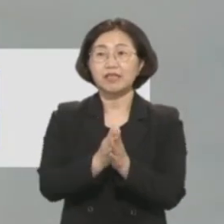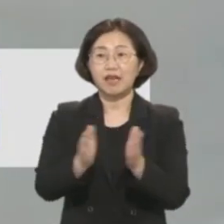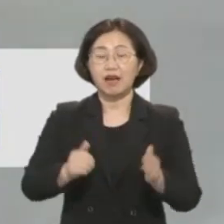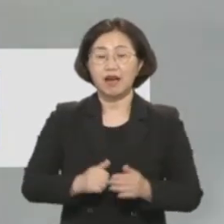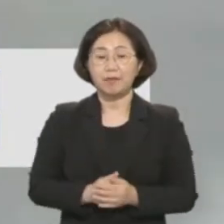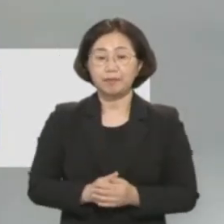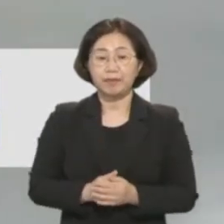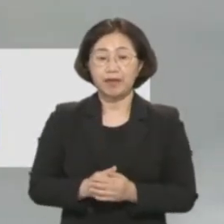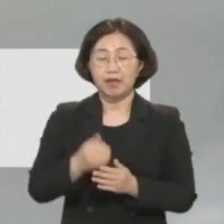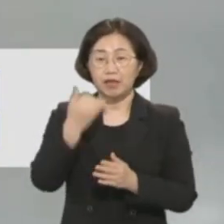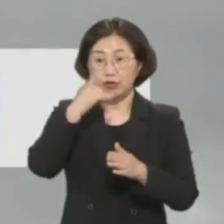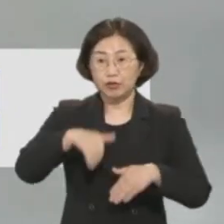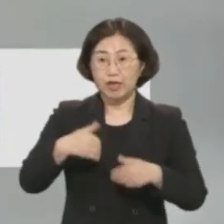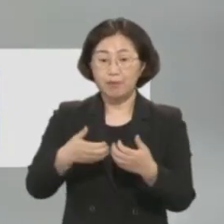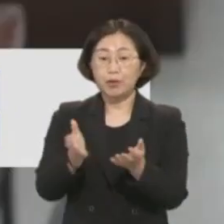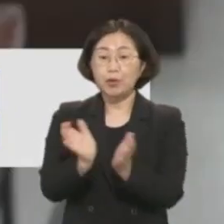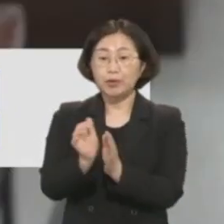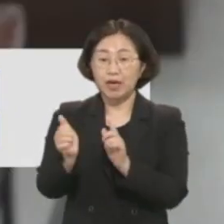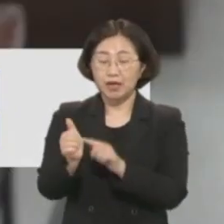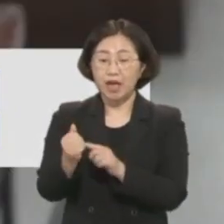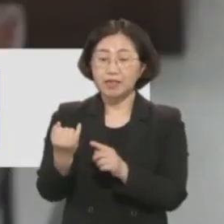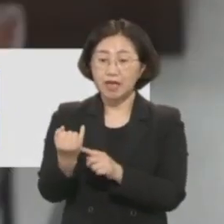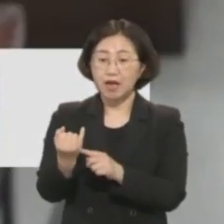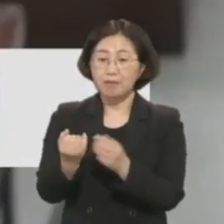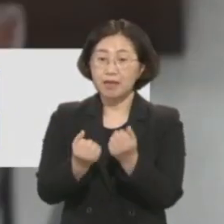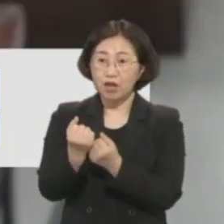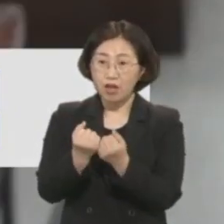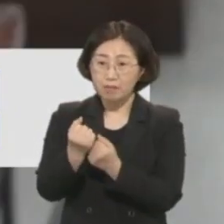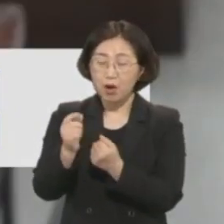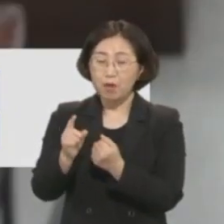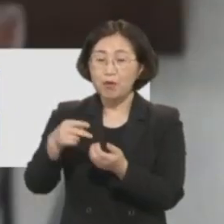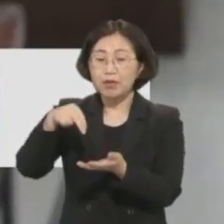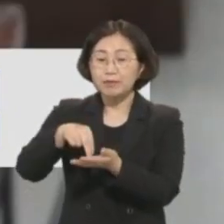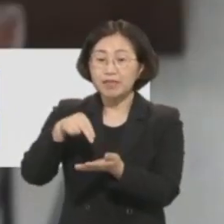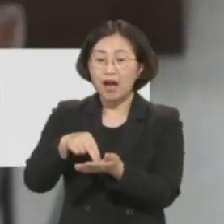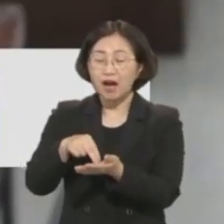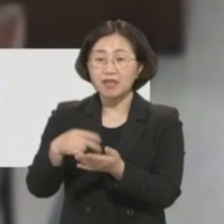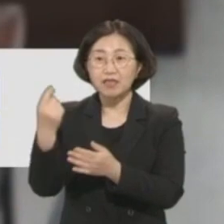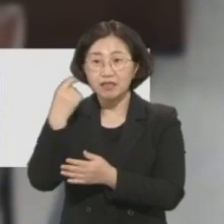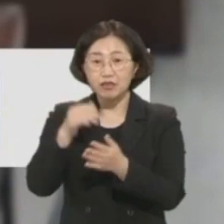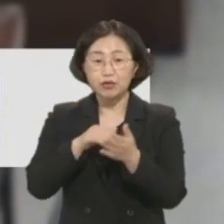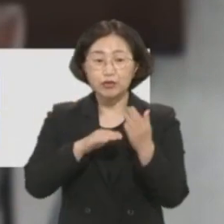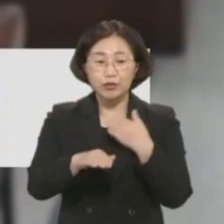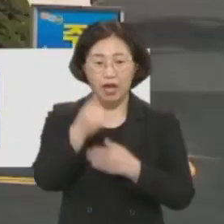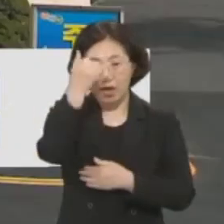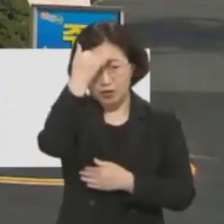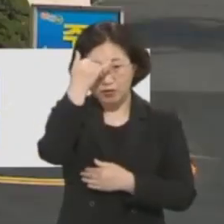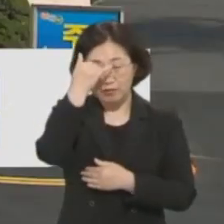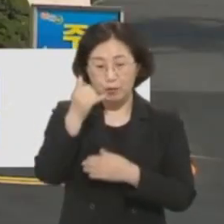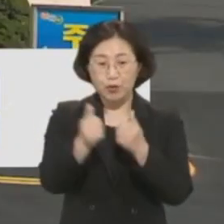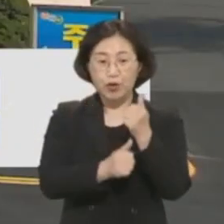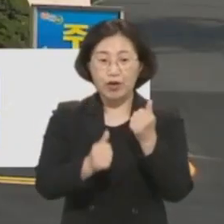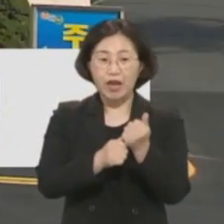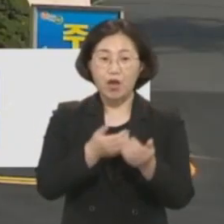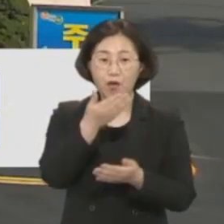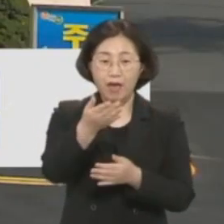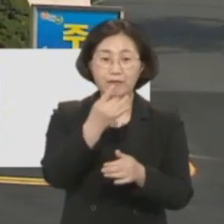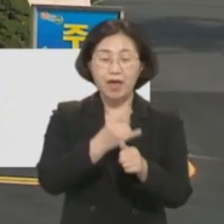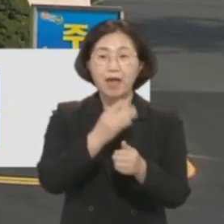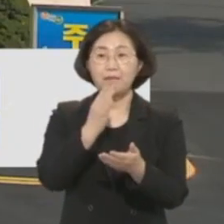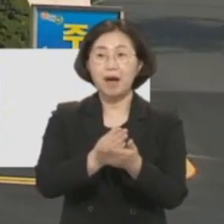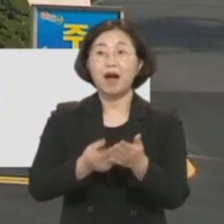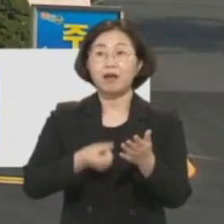충남도당도이 의원에게 소명자료를 요청해 내용을 파악한 뒤 윤리위원회의 회부할지 여부를 결정하기로